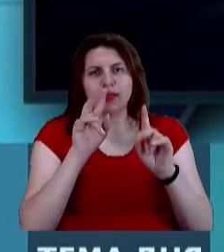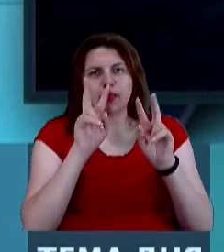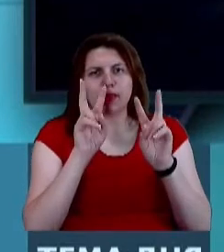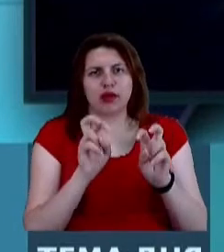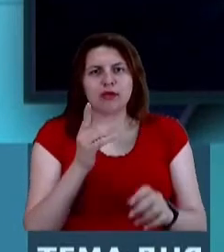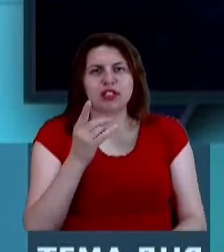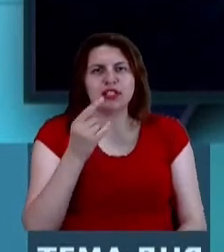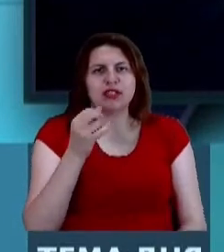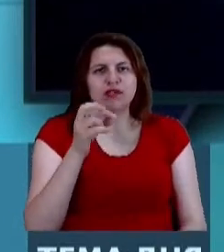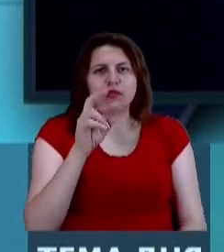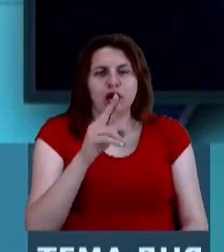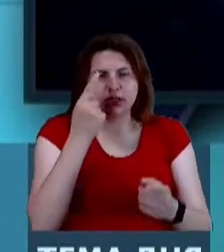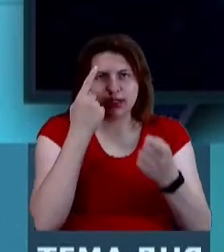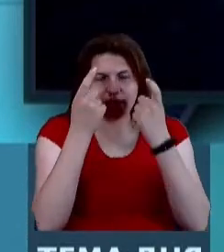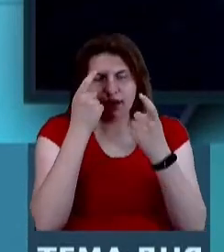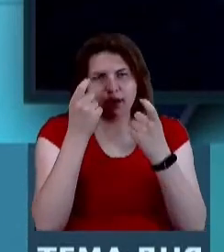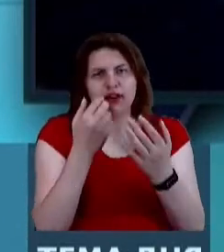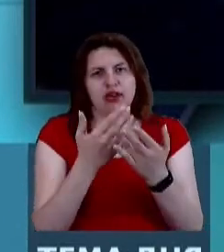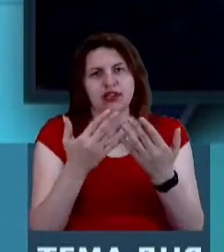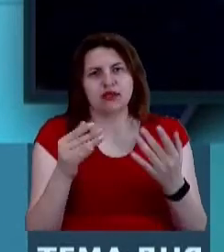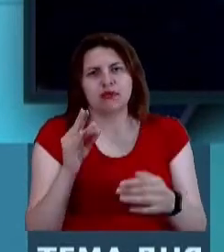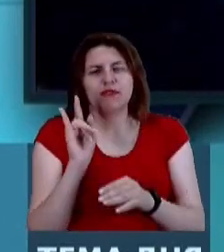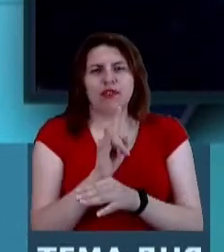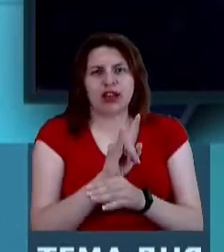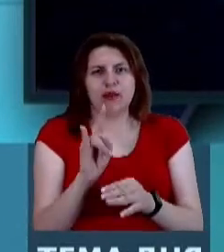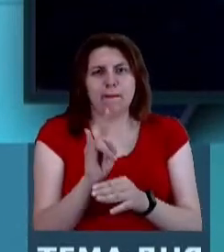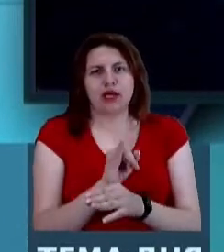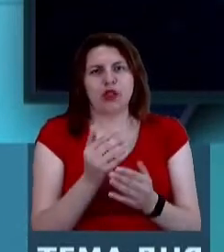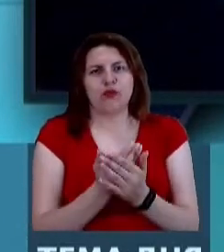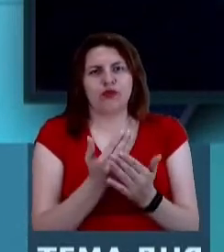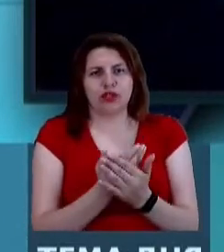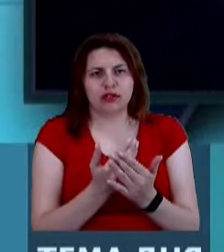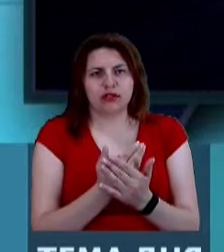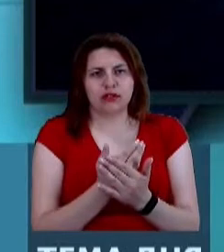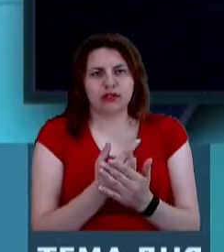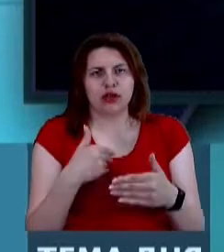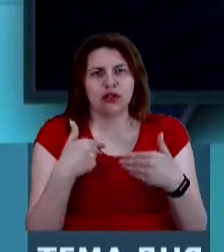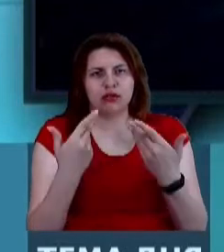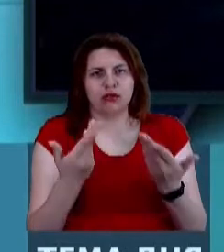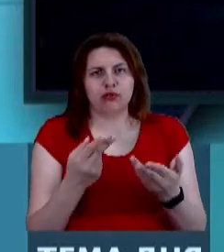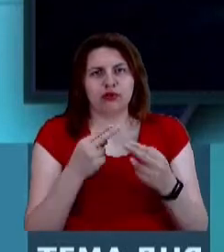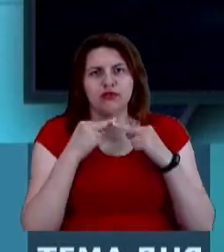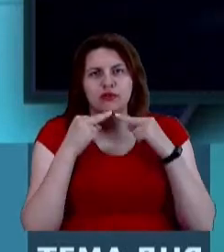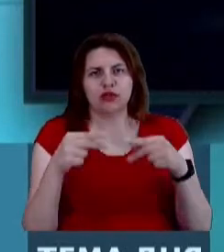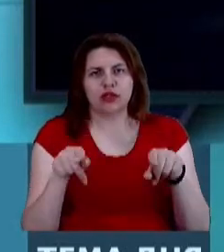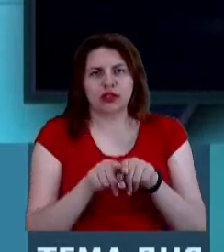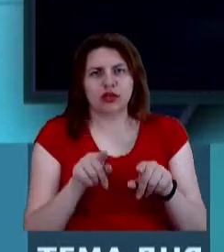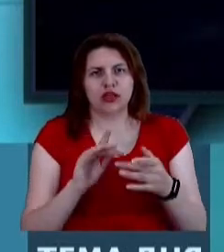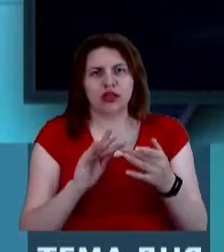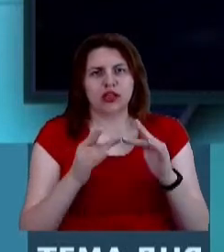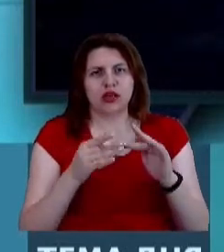дезінформацією і різними фейками новин, я рекомендую звертатися до таких сайтів, як «Телекритика»,